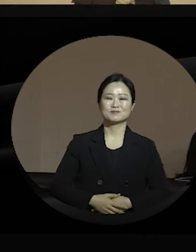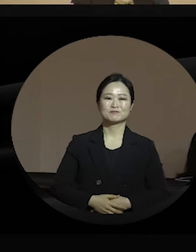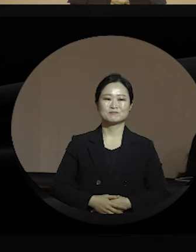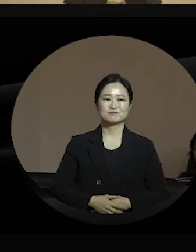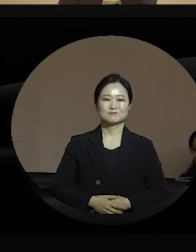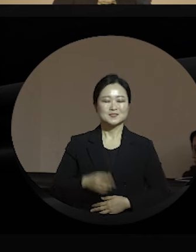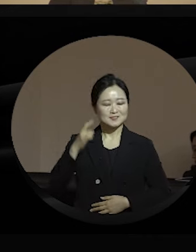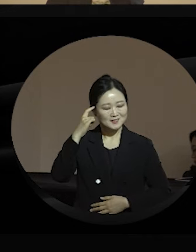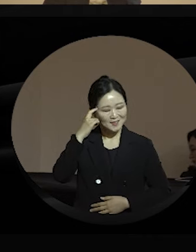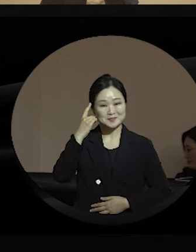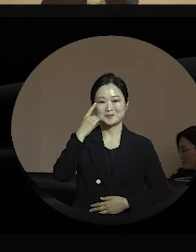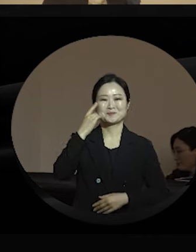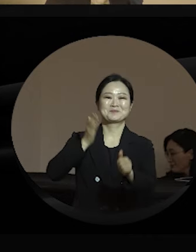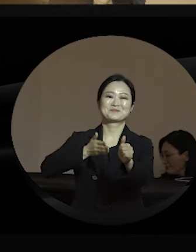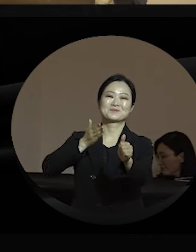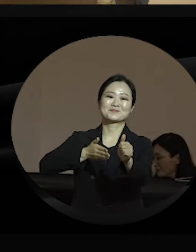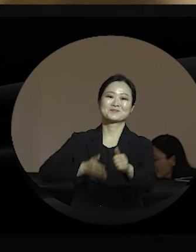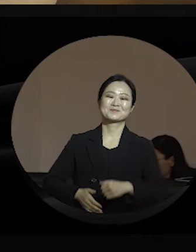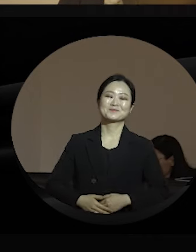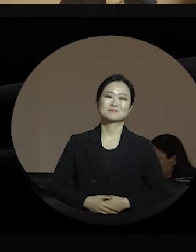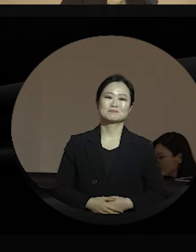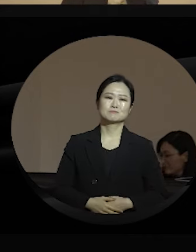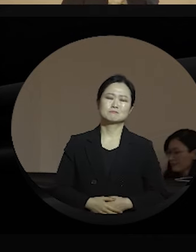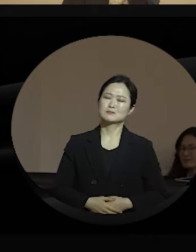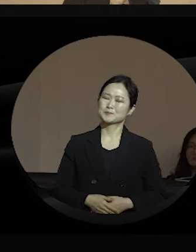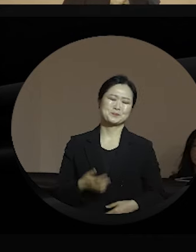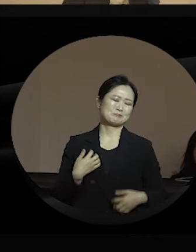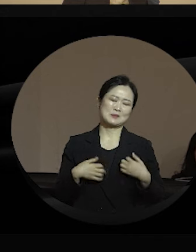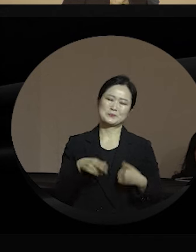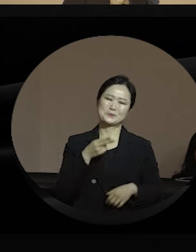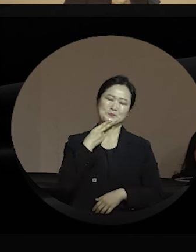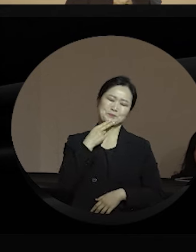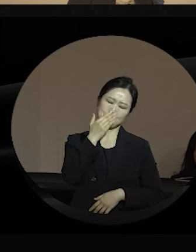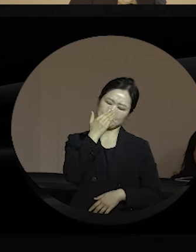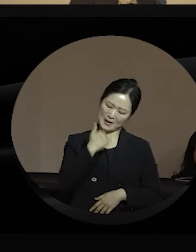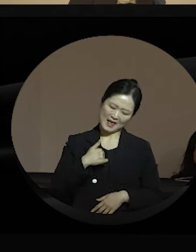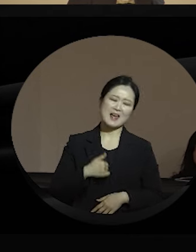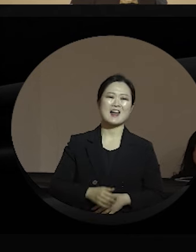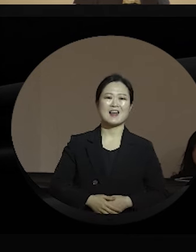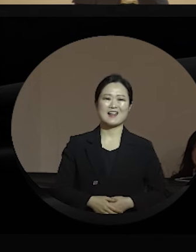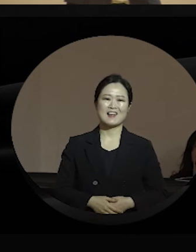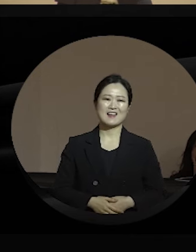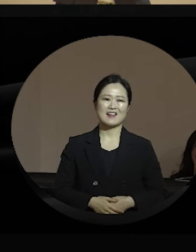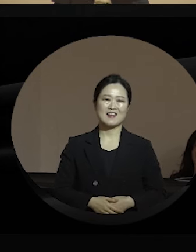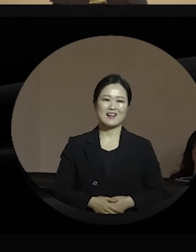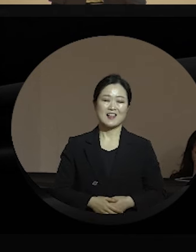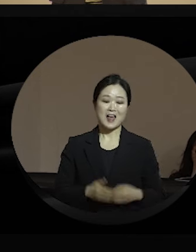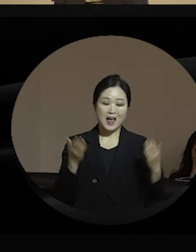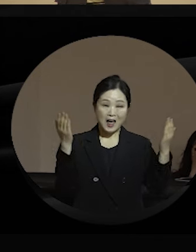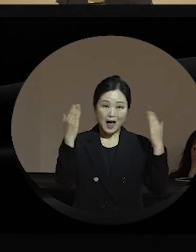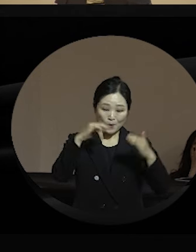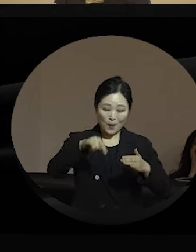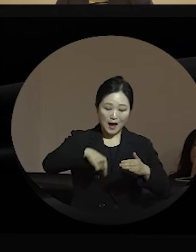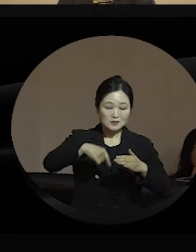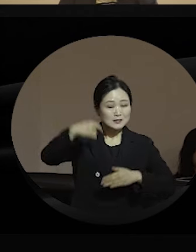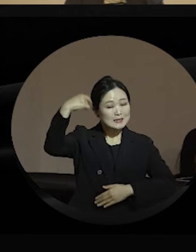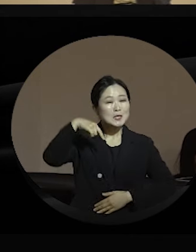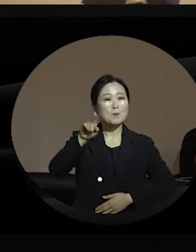한번 생각을 해보시면 재미가 없어요. 학생들이 학교에서 느끼는 가장 빈번한 정서는